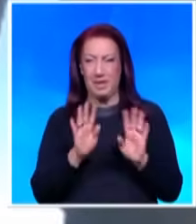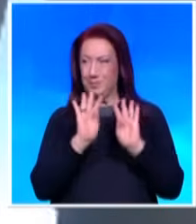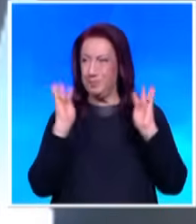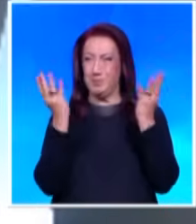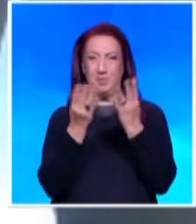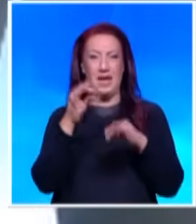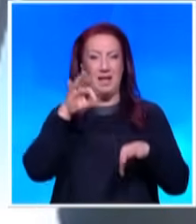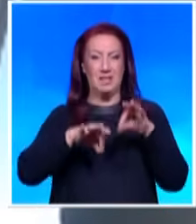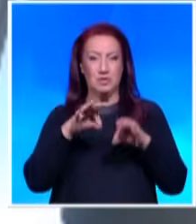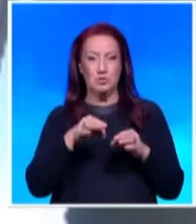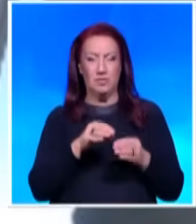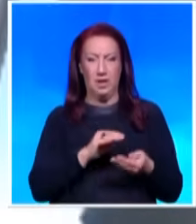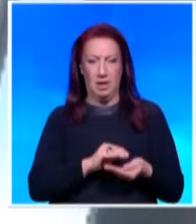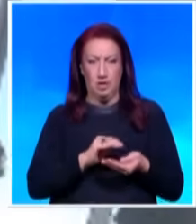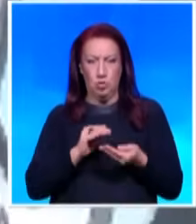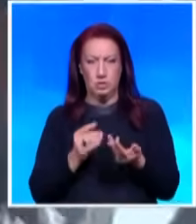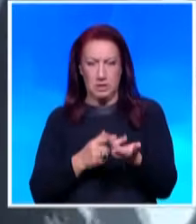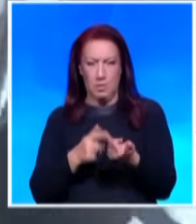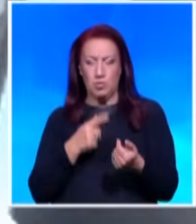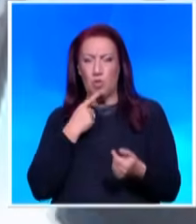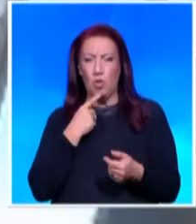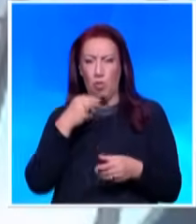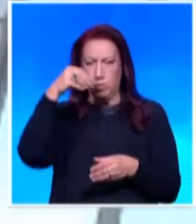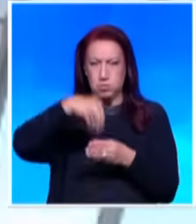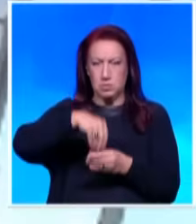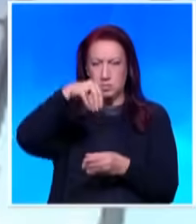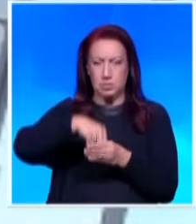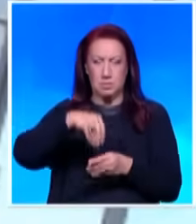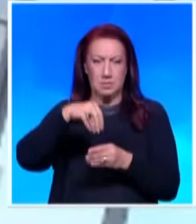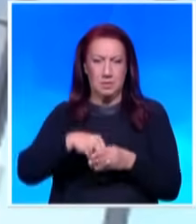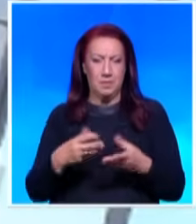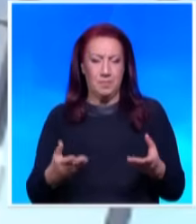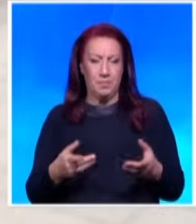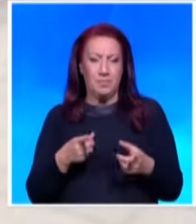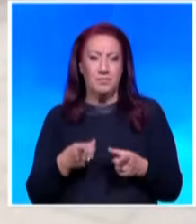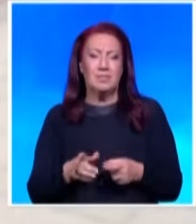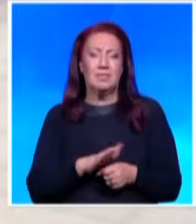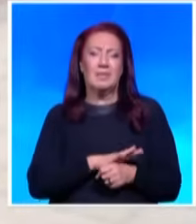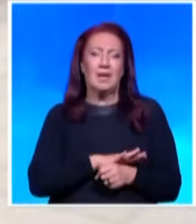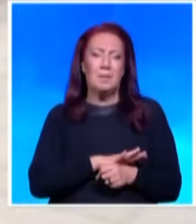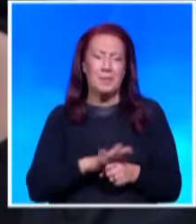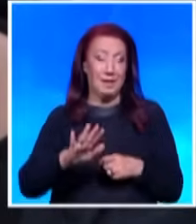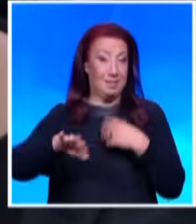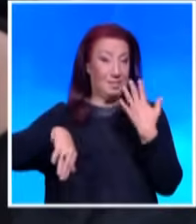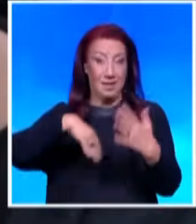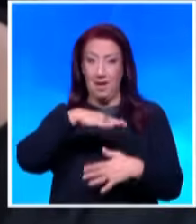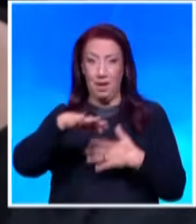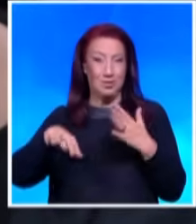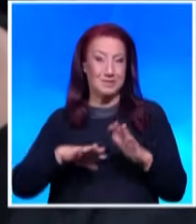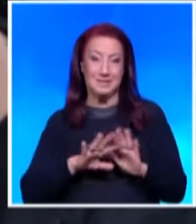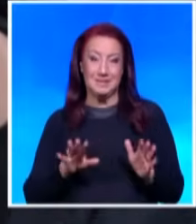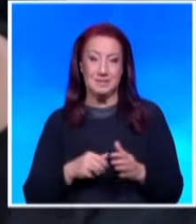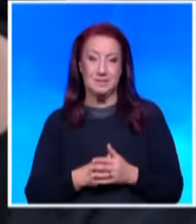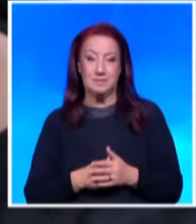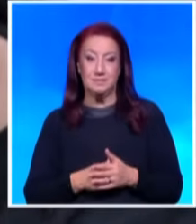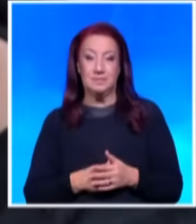носейки с тестес бюлетини в ръцете си и ги пускат в изборната урна. Изобщо тотално мазало. Тотално мазало. По думите на